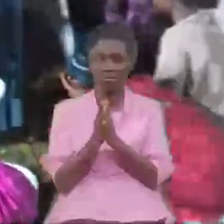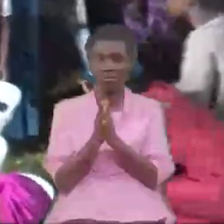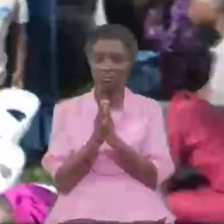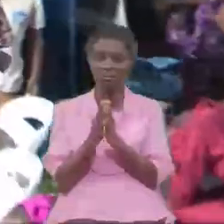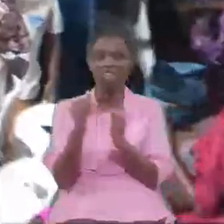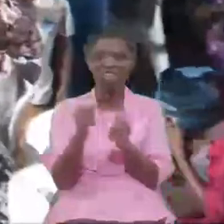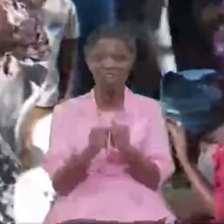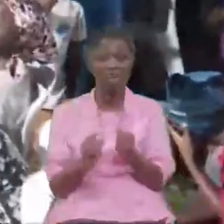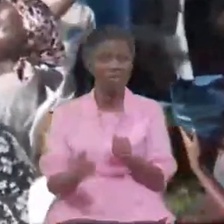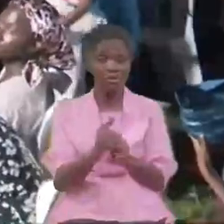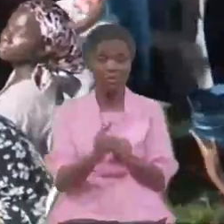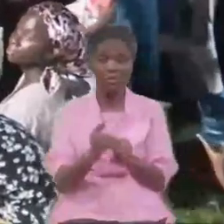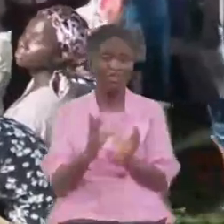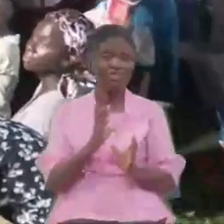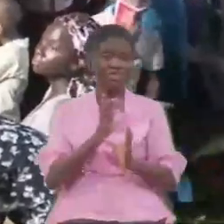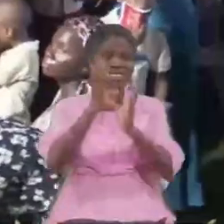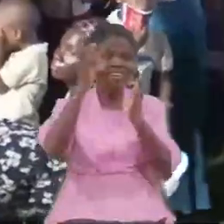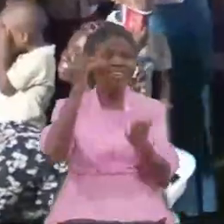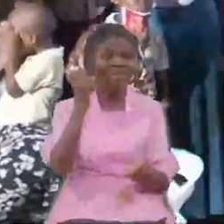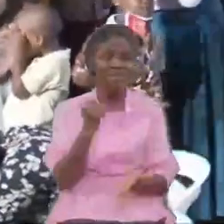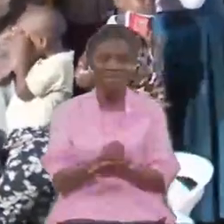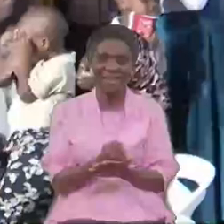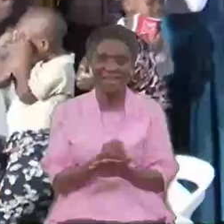Tout le monde, amen.